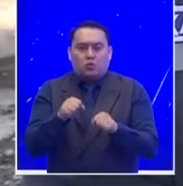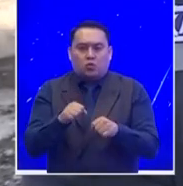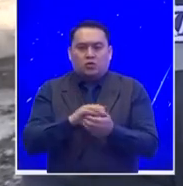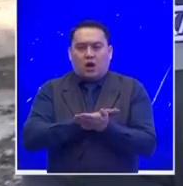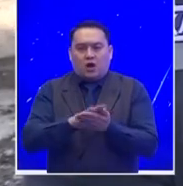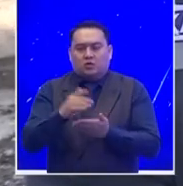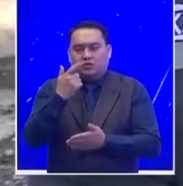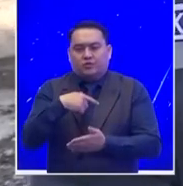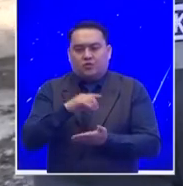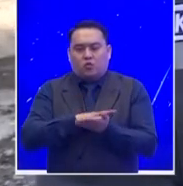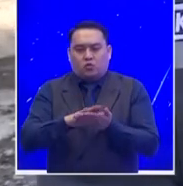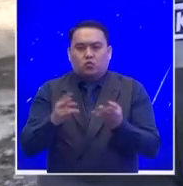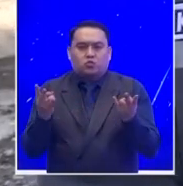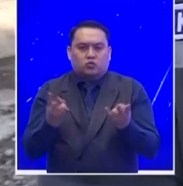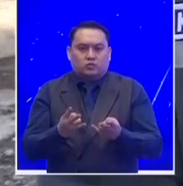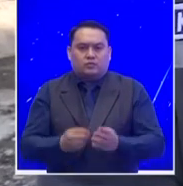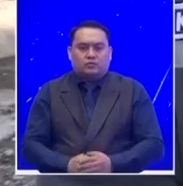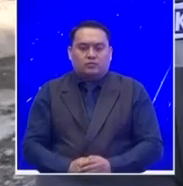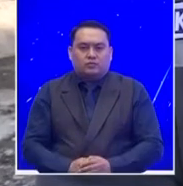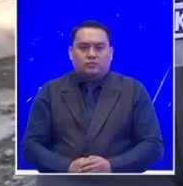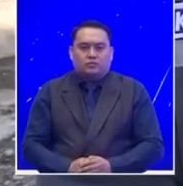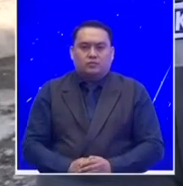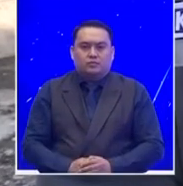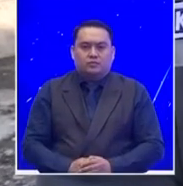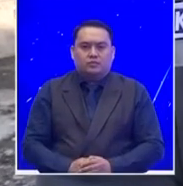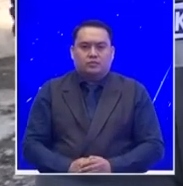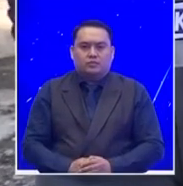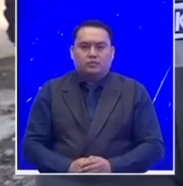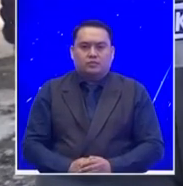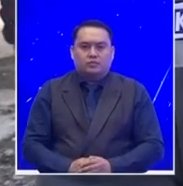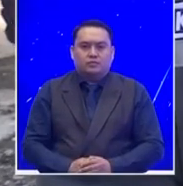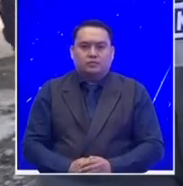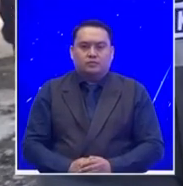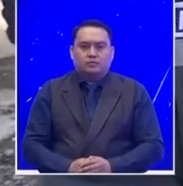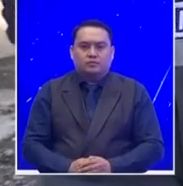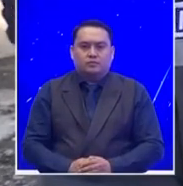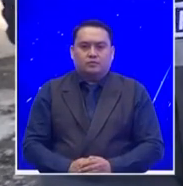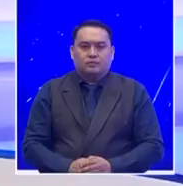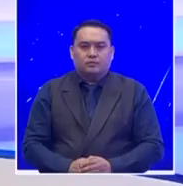очищать от снега свои территории и арочные системы, готовиться к весне.